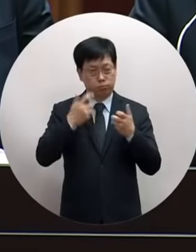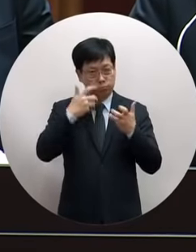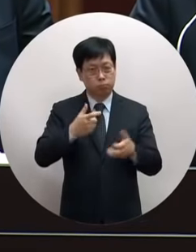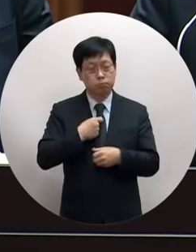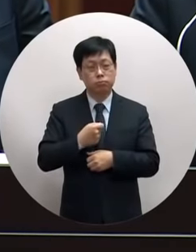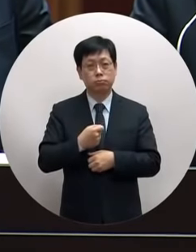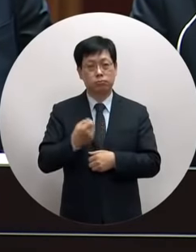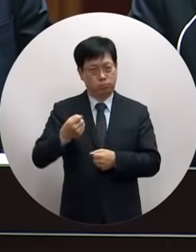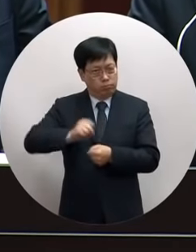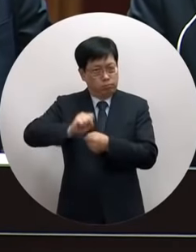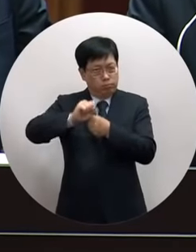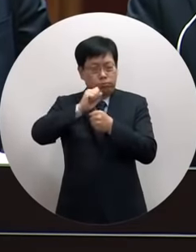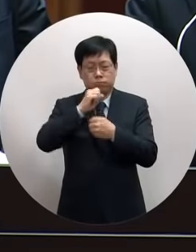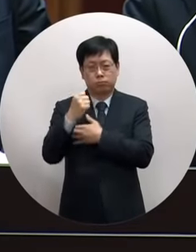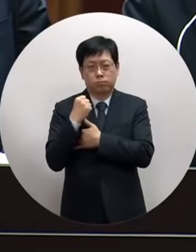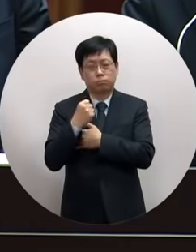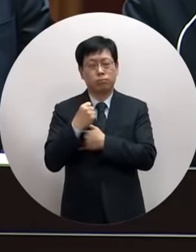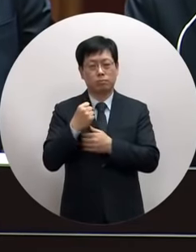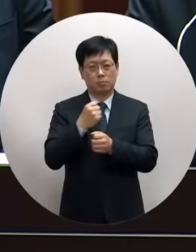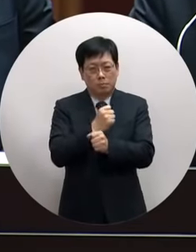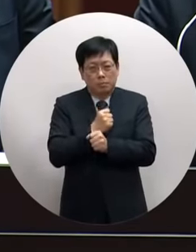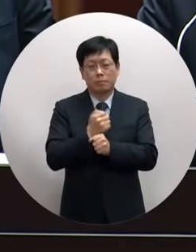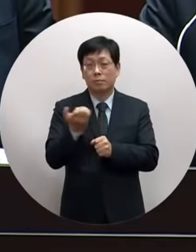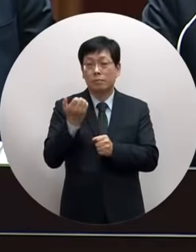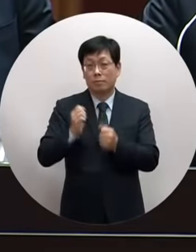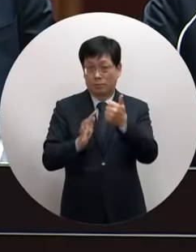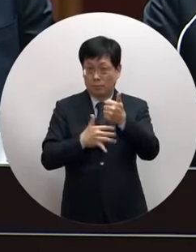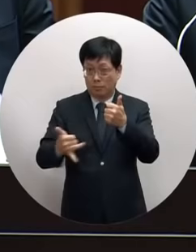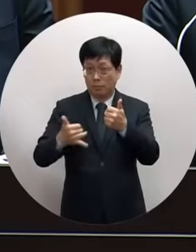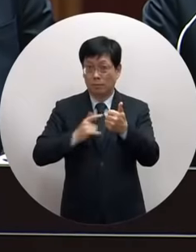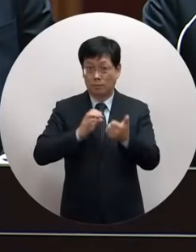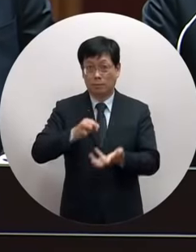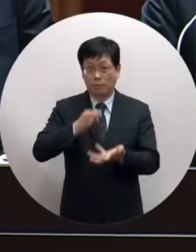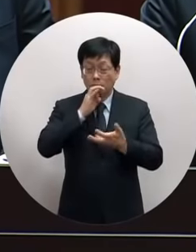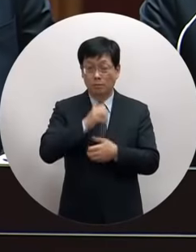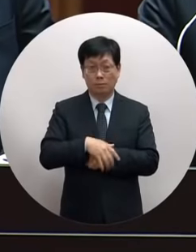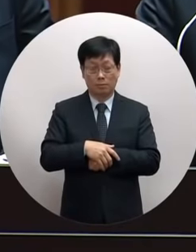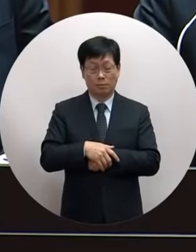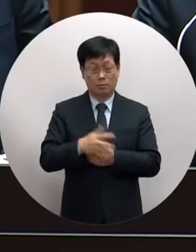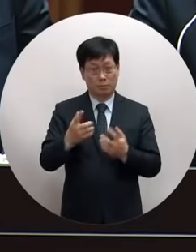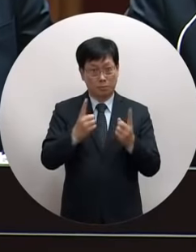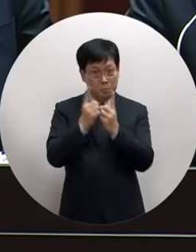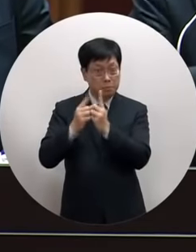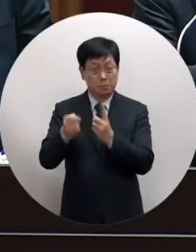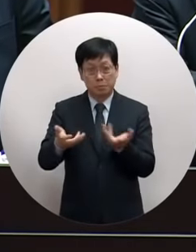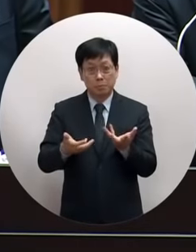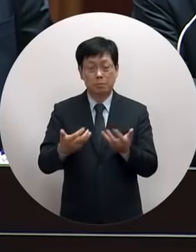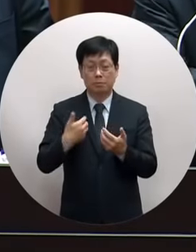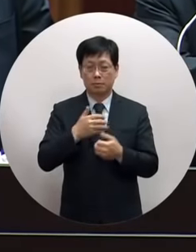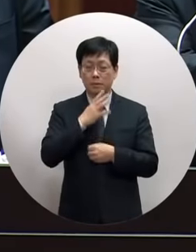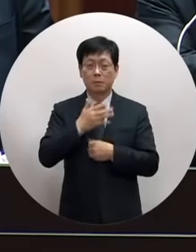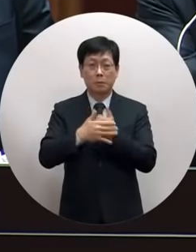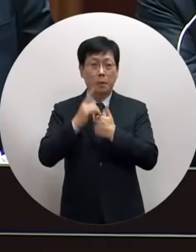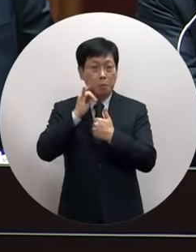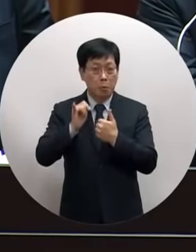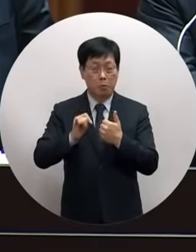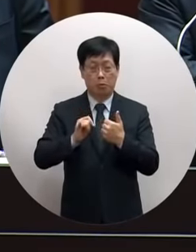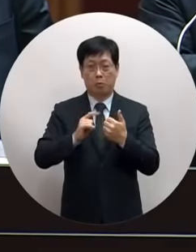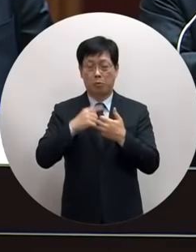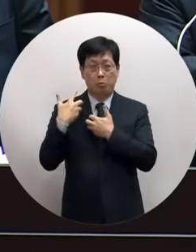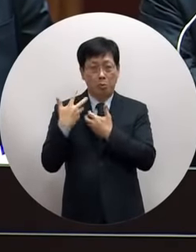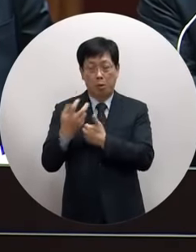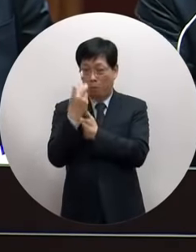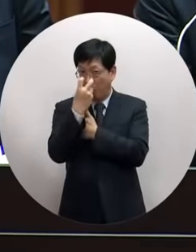视，要加倍注意。刚才委员所提的事例里边，这个保姆或者受